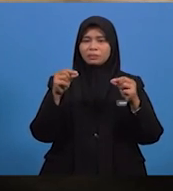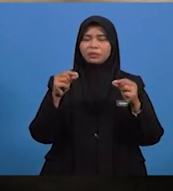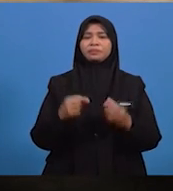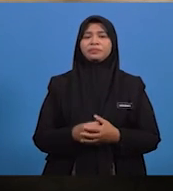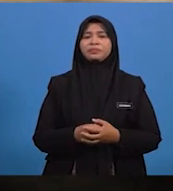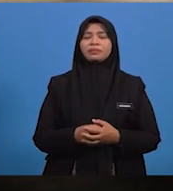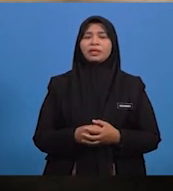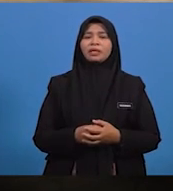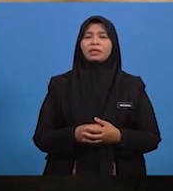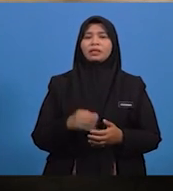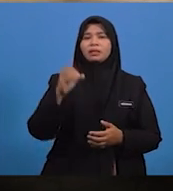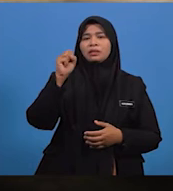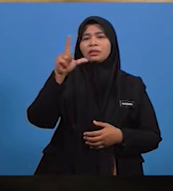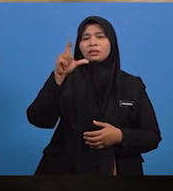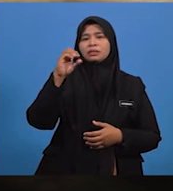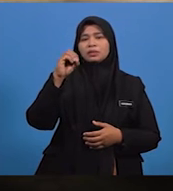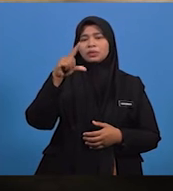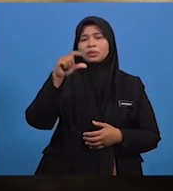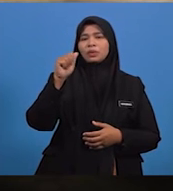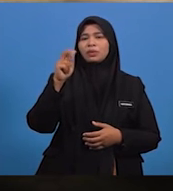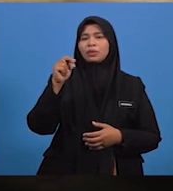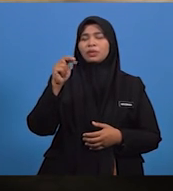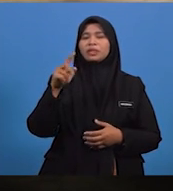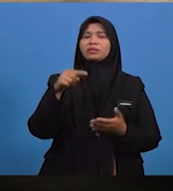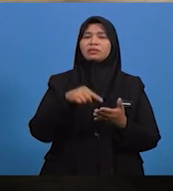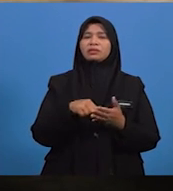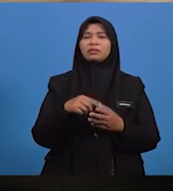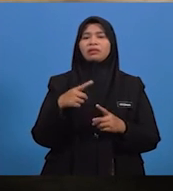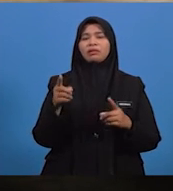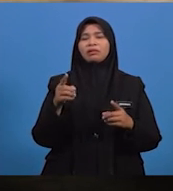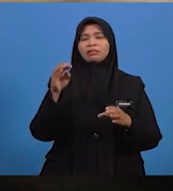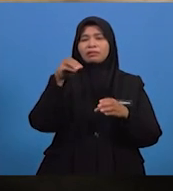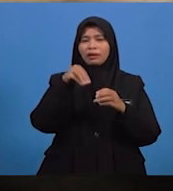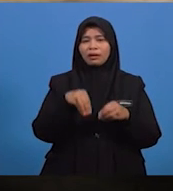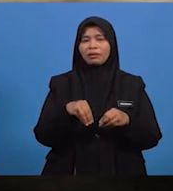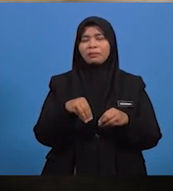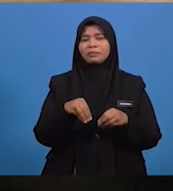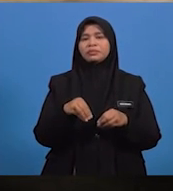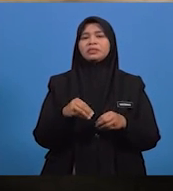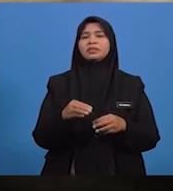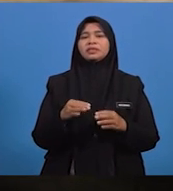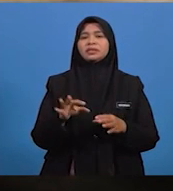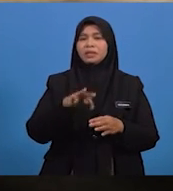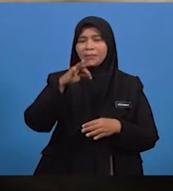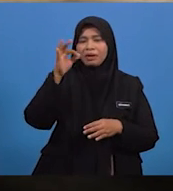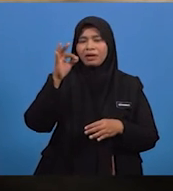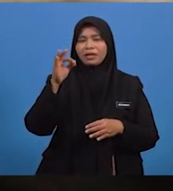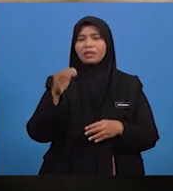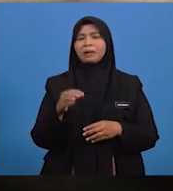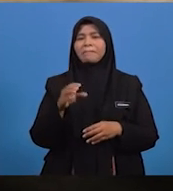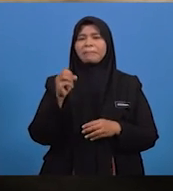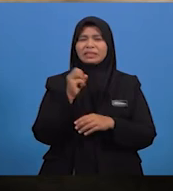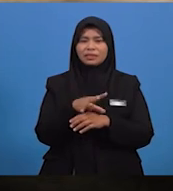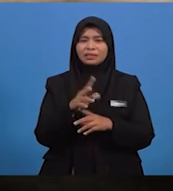Slogan Jeopardy ini telah menanamkan semangat anti penjajah barat dan menonjolkan imej